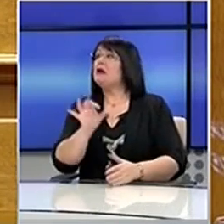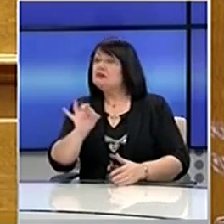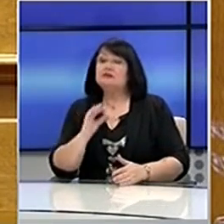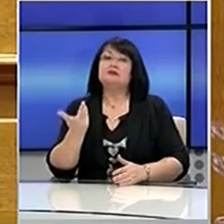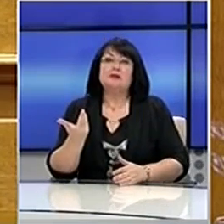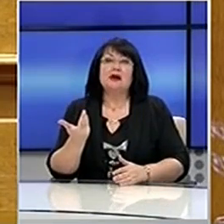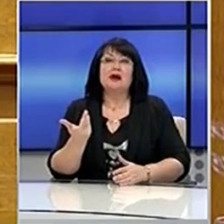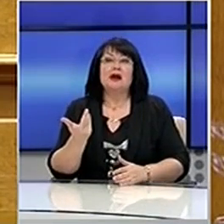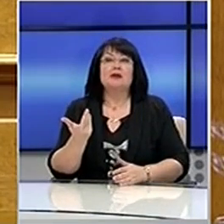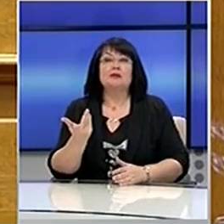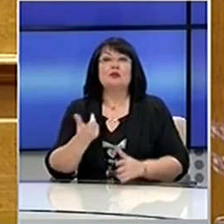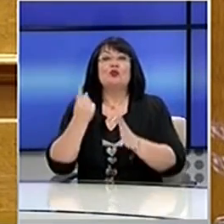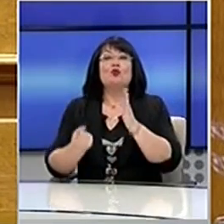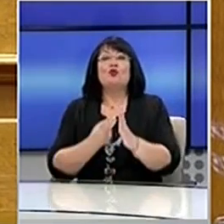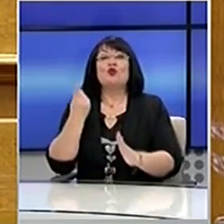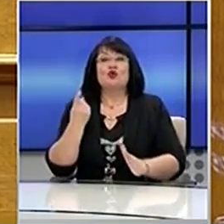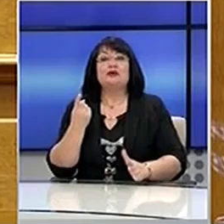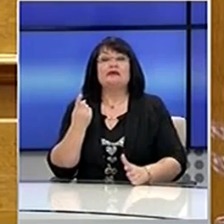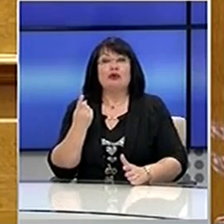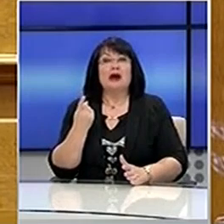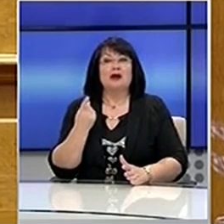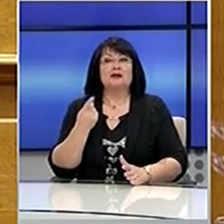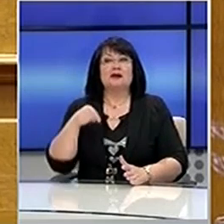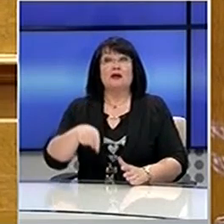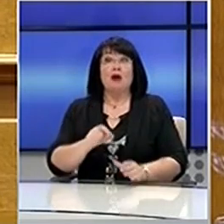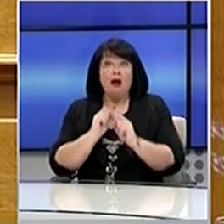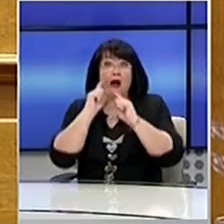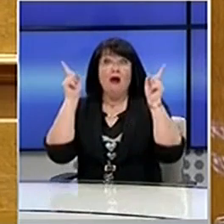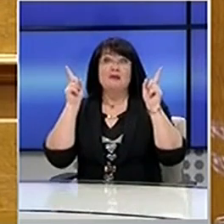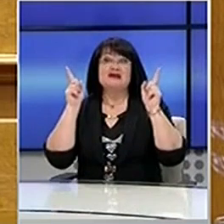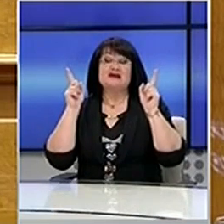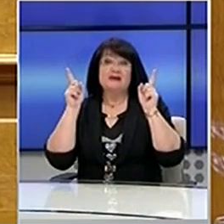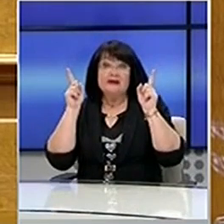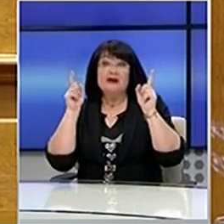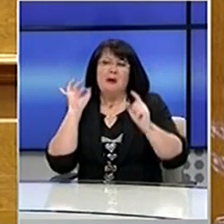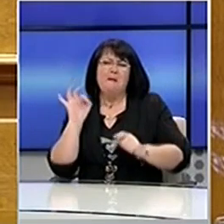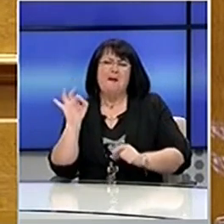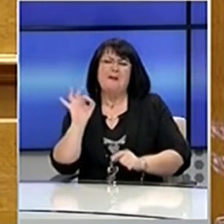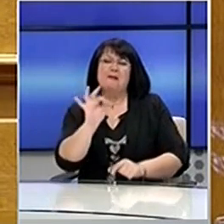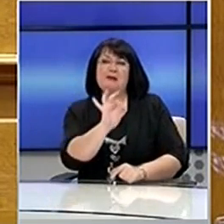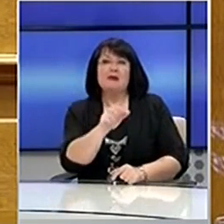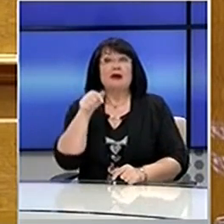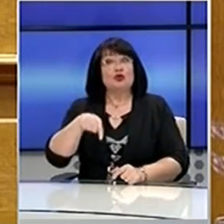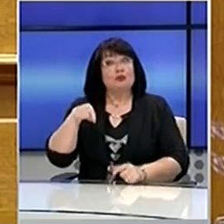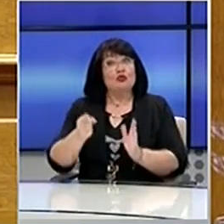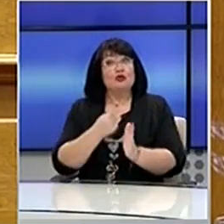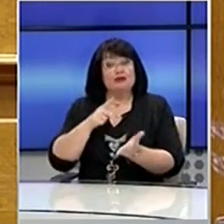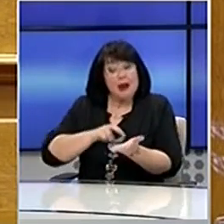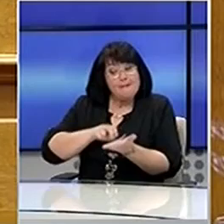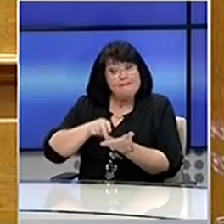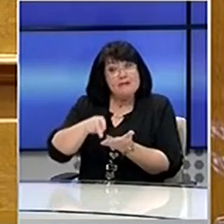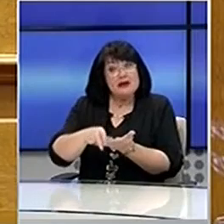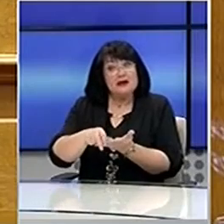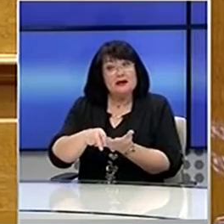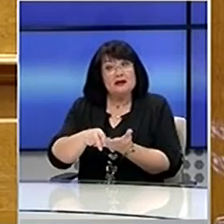για πρώτη φορά, εν μέσω αυτής της πρωτοφανούς υγειονομικής κρίσης, γίνονται βήματα τα οποία